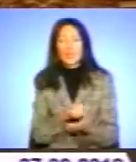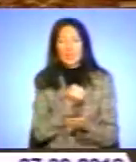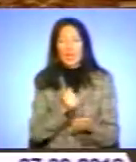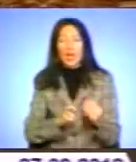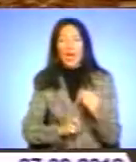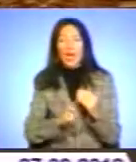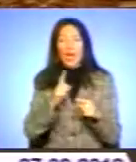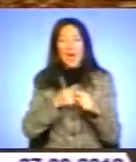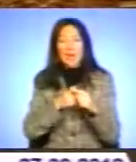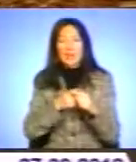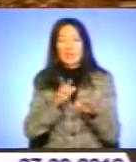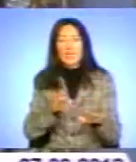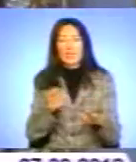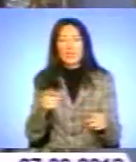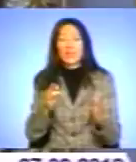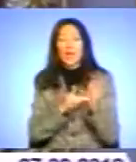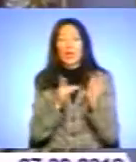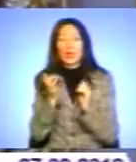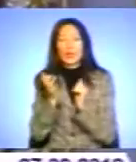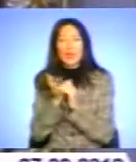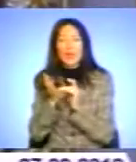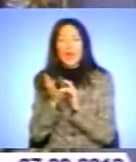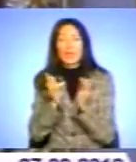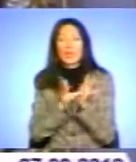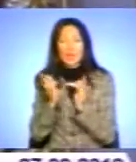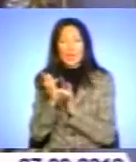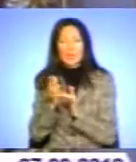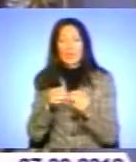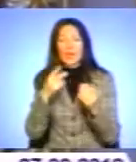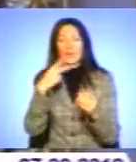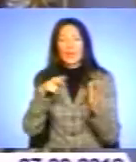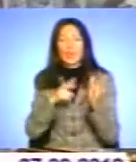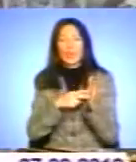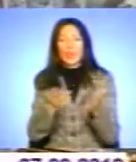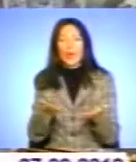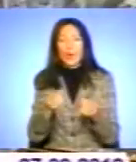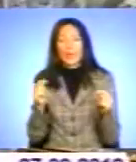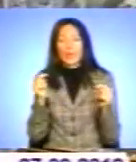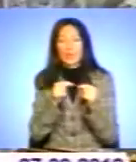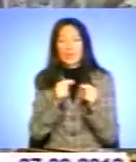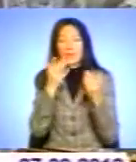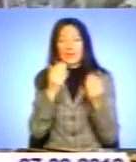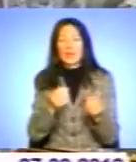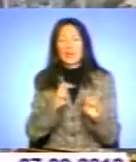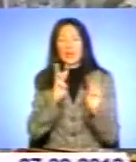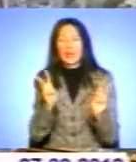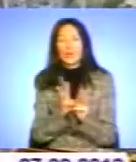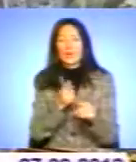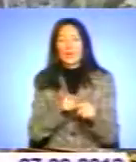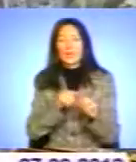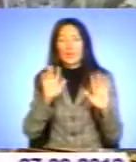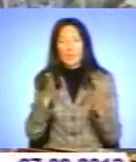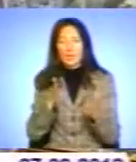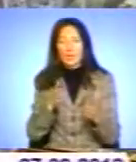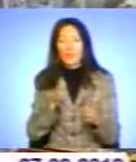а 27 вересня визнано днем святкування цієї події. На Воздвиження пишно прибирають хрест, а за переказами було